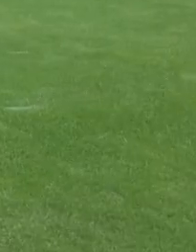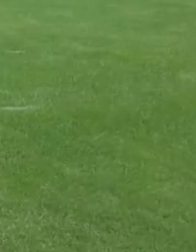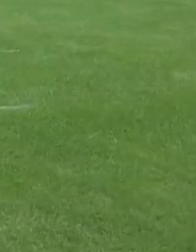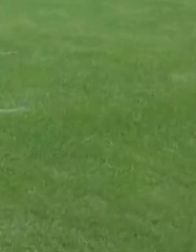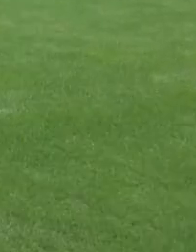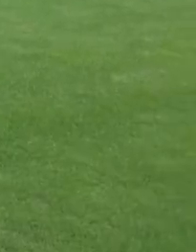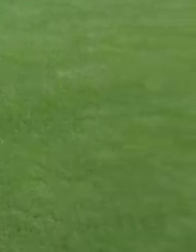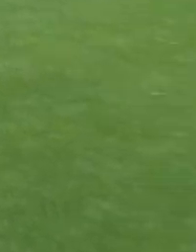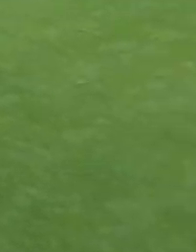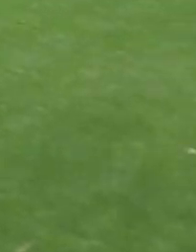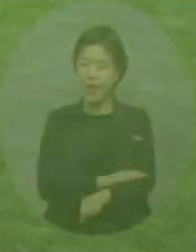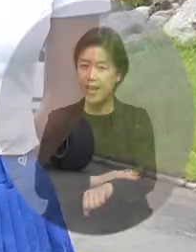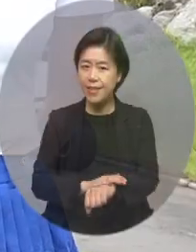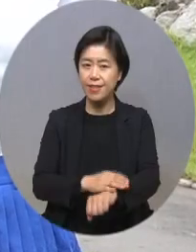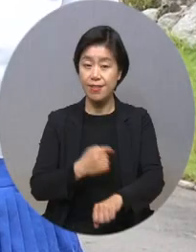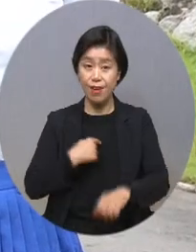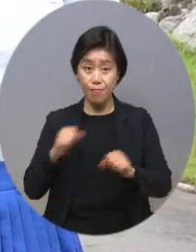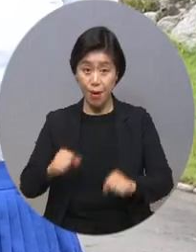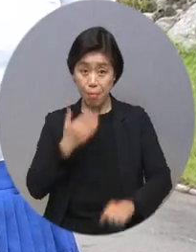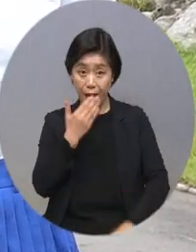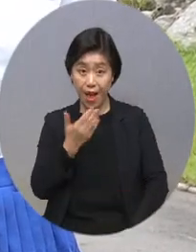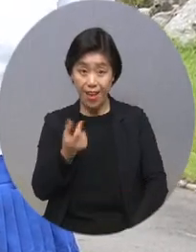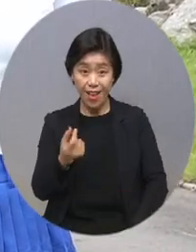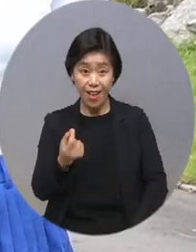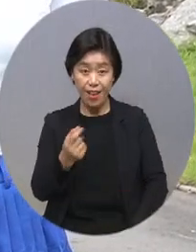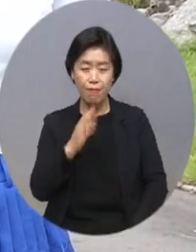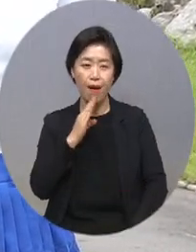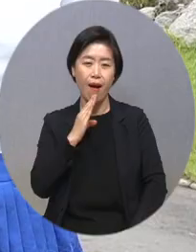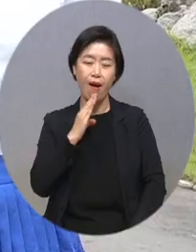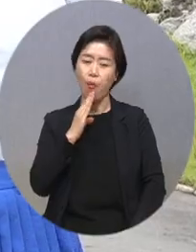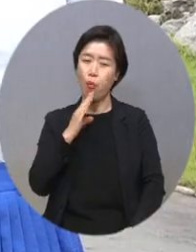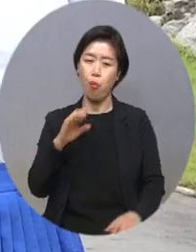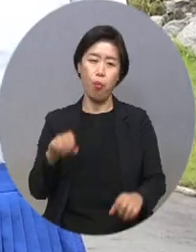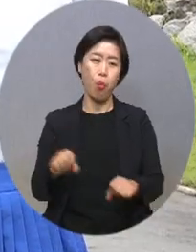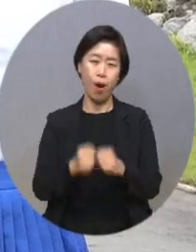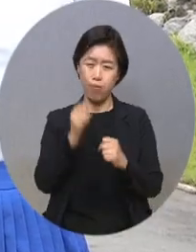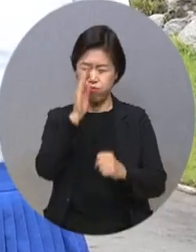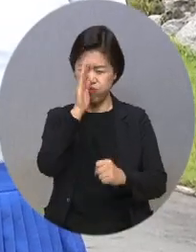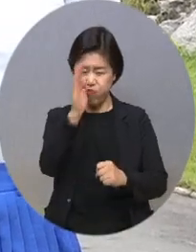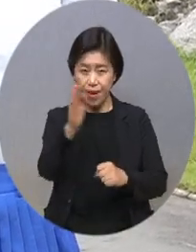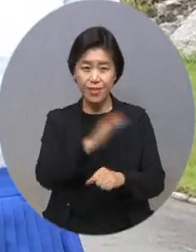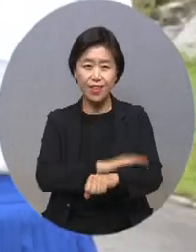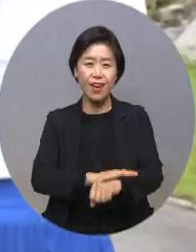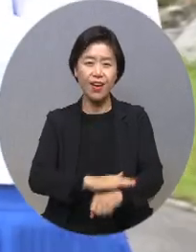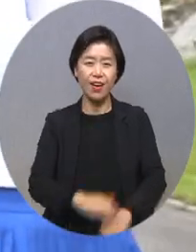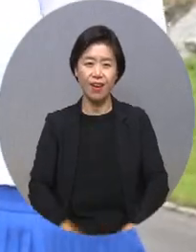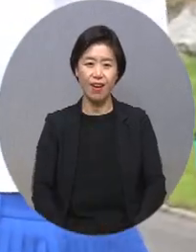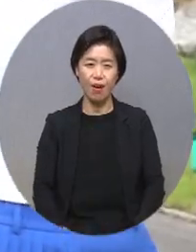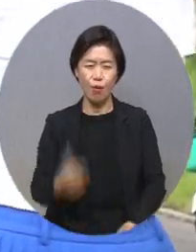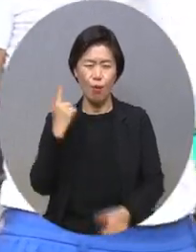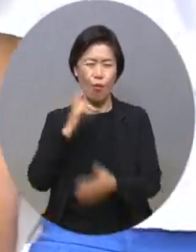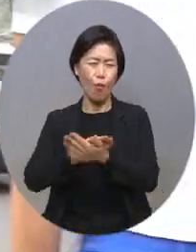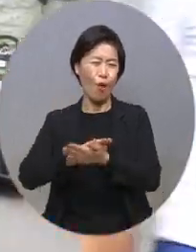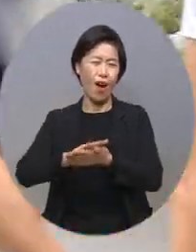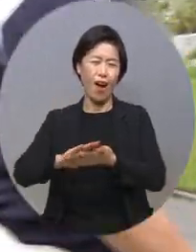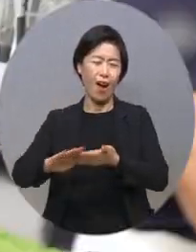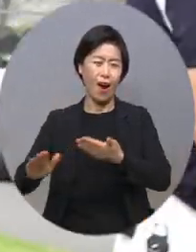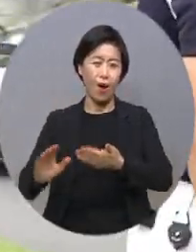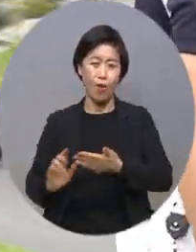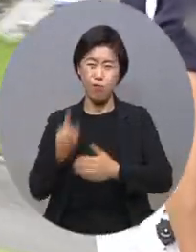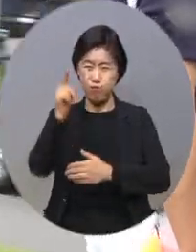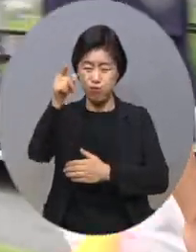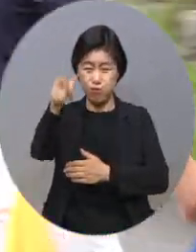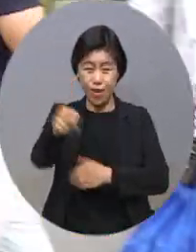맞았어. 나이스. 살았지? 와, 나이스, 나이스. 대박. 아, 이긴다니까. 어, 와, 멋지다. 역시 확실히 시원하다. 아, 몸